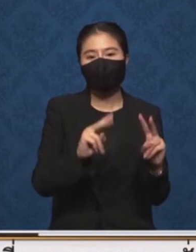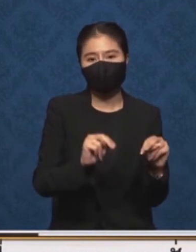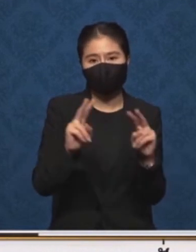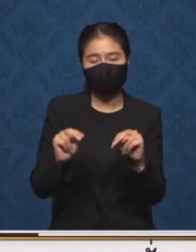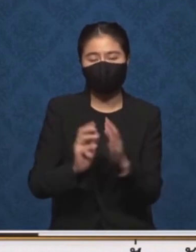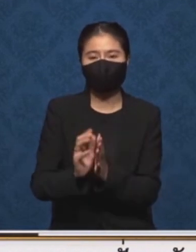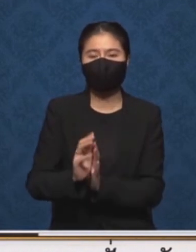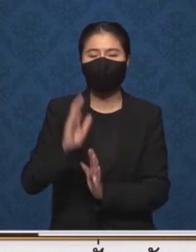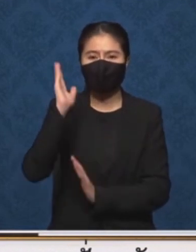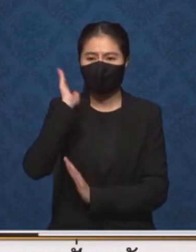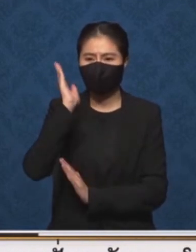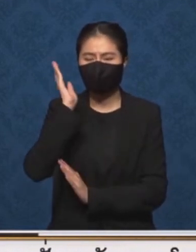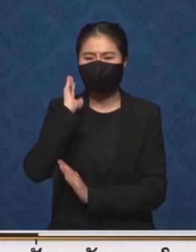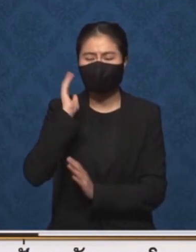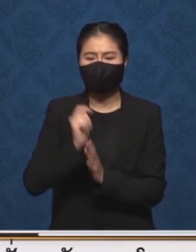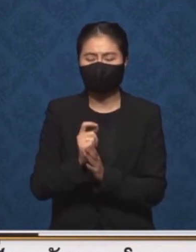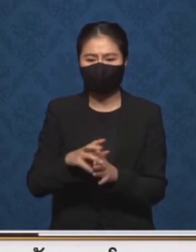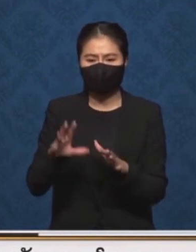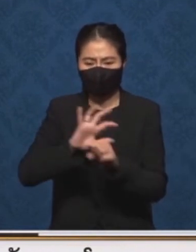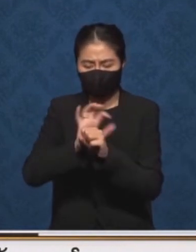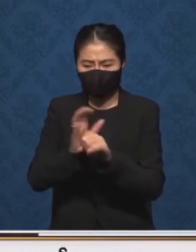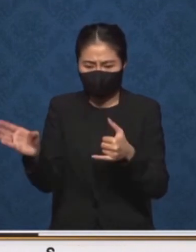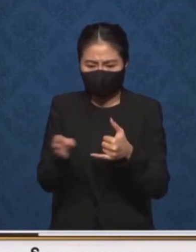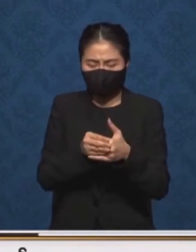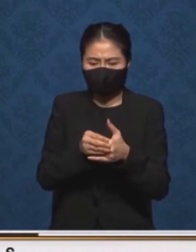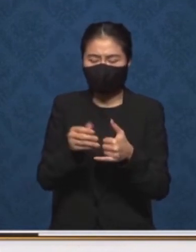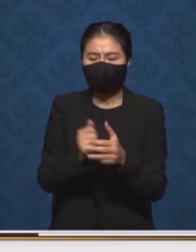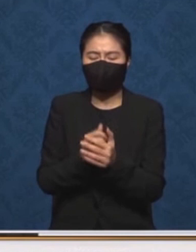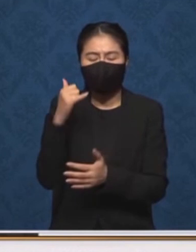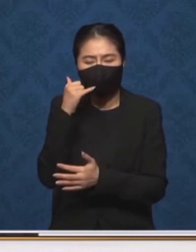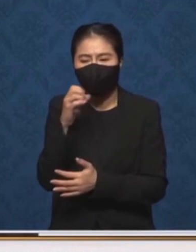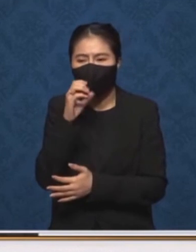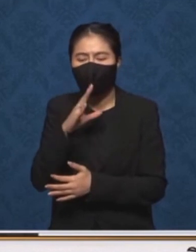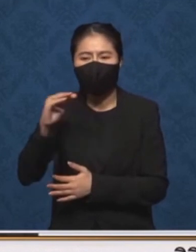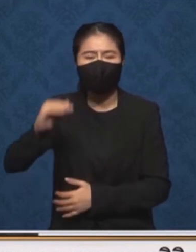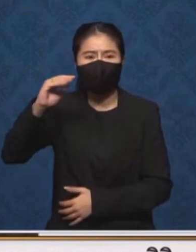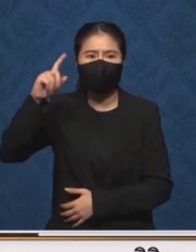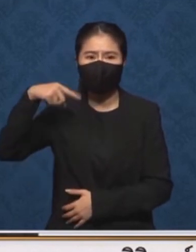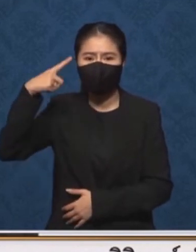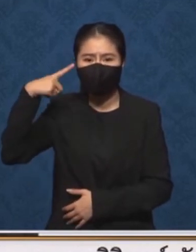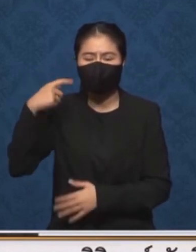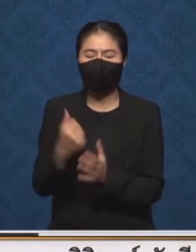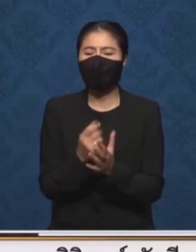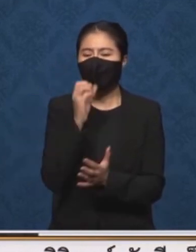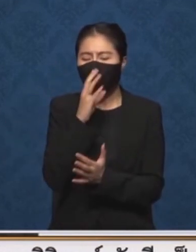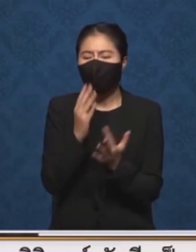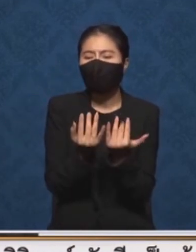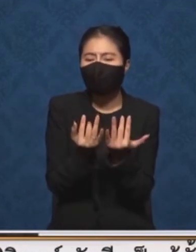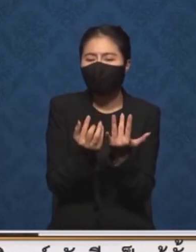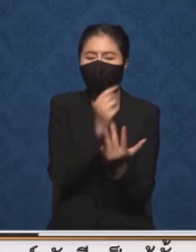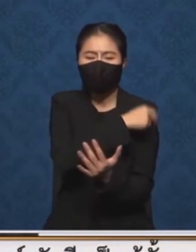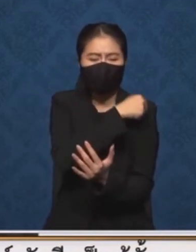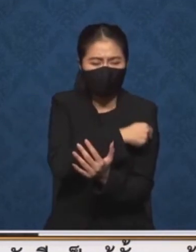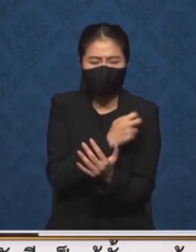ดโทรบอกพี่สาวรอไม่ไวแล้วก่อนที่จะพบสบรอยน้ำในเขตจัหวดน